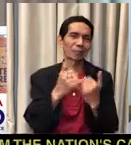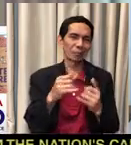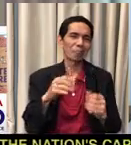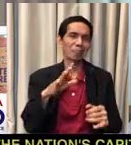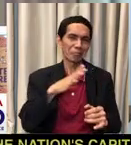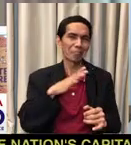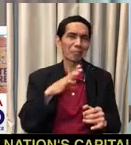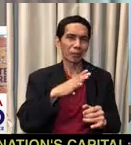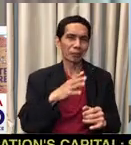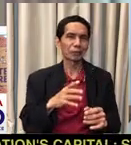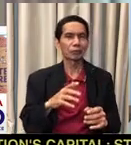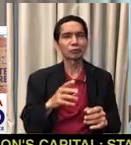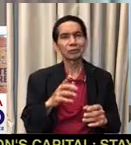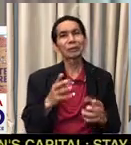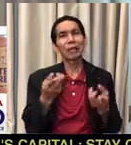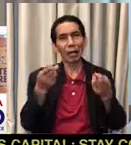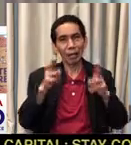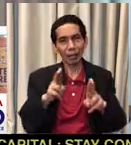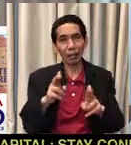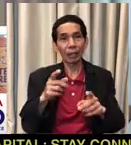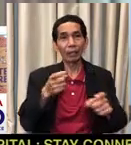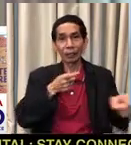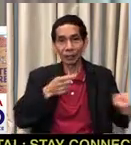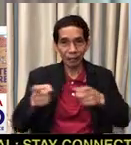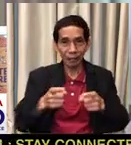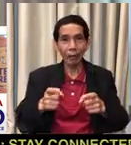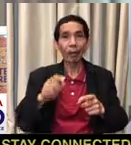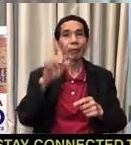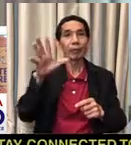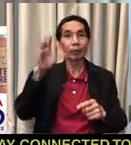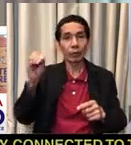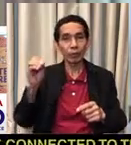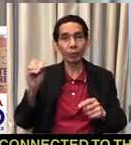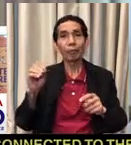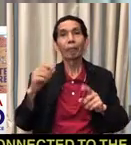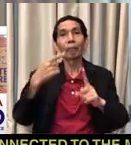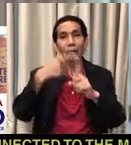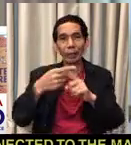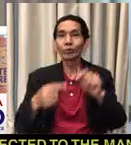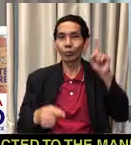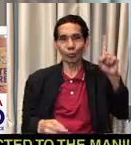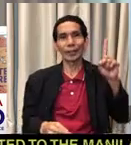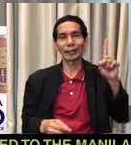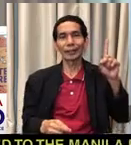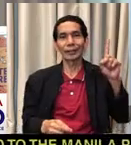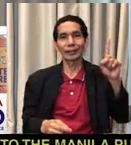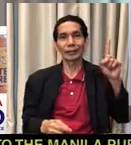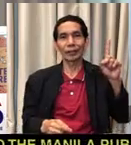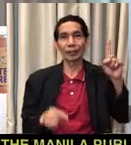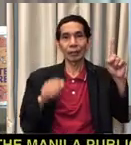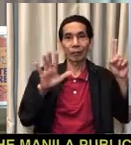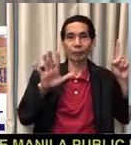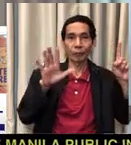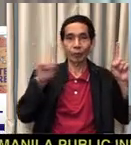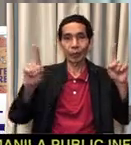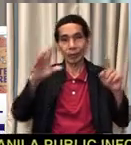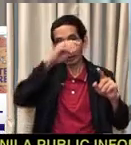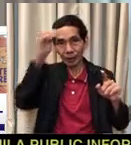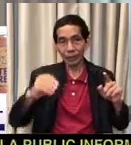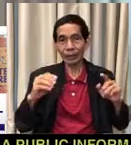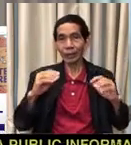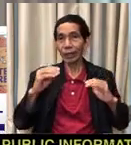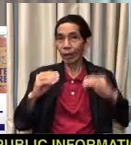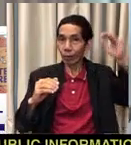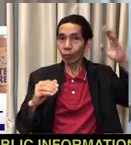Bagay. Talagang ganyan. Ang pag-gobyerno naman ay 50% plus 1 lang. Di ba 51% is greater